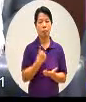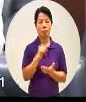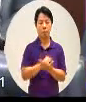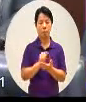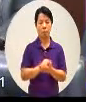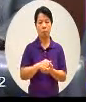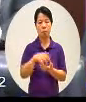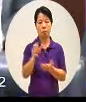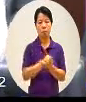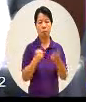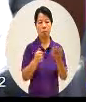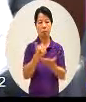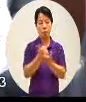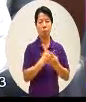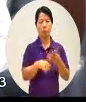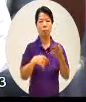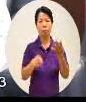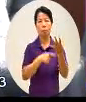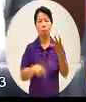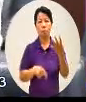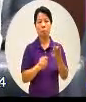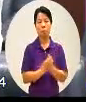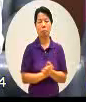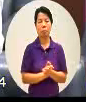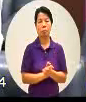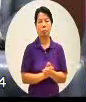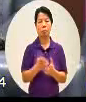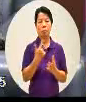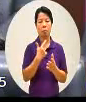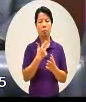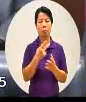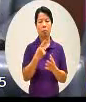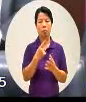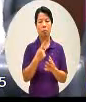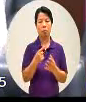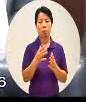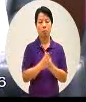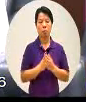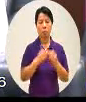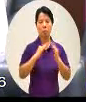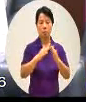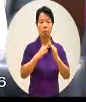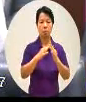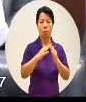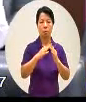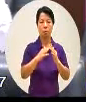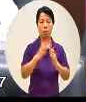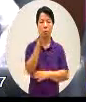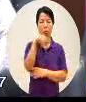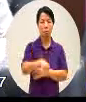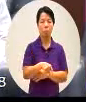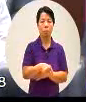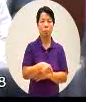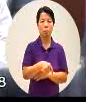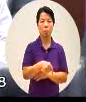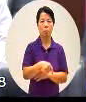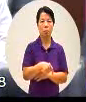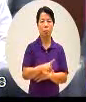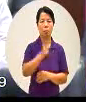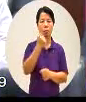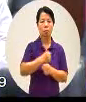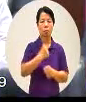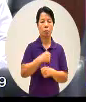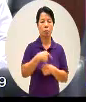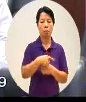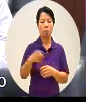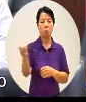个，你认为不需要那么多顾问，那你编的顾问又在我们市府里面上班，又不是来让我们问的。